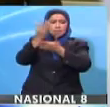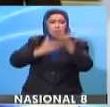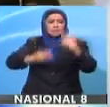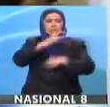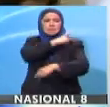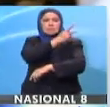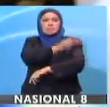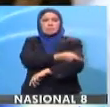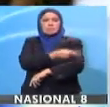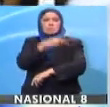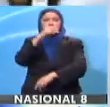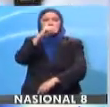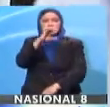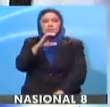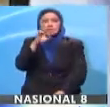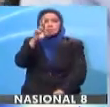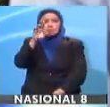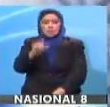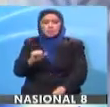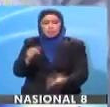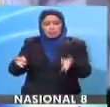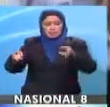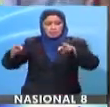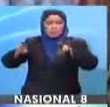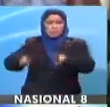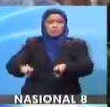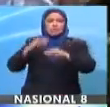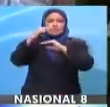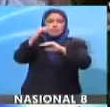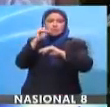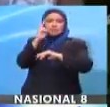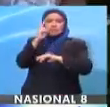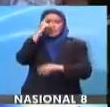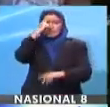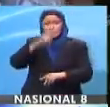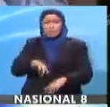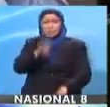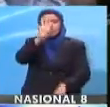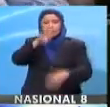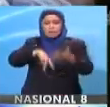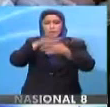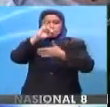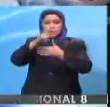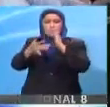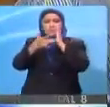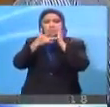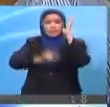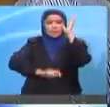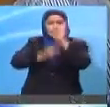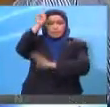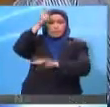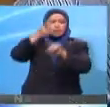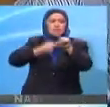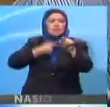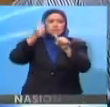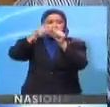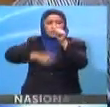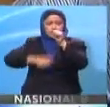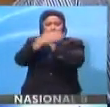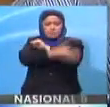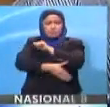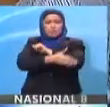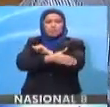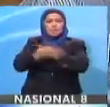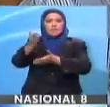Utara nciia memerai kerjasama fasa kedua bagi empat projek teknologi tinggi dari setiap negeri di koridor